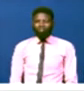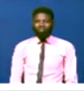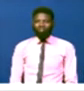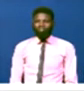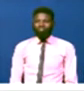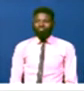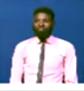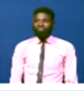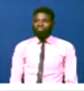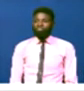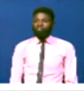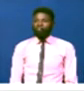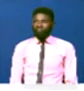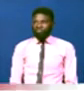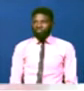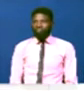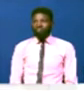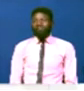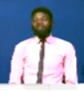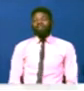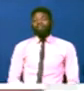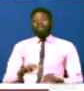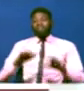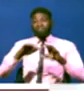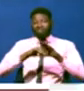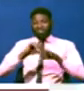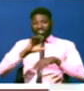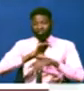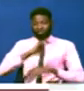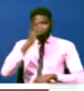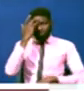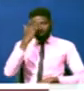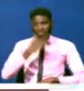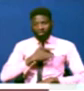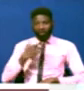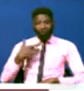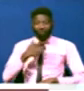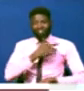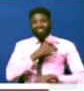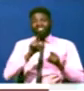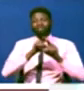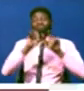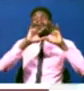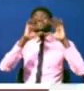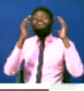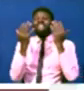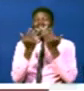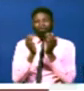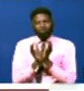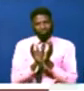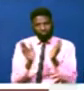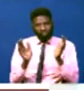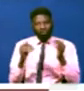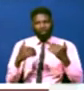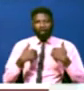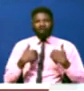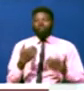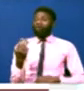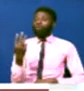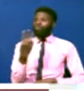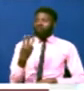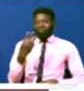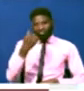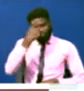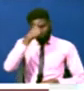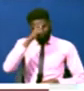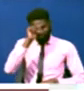Na waumini wa kanisa Katoliki humu nchini walijiunga na wenzao ulimwenguni kuadhimisha Jumatano ya majivu ambayo inaashiria mwanzo